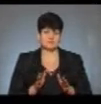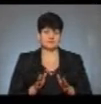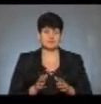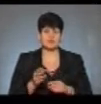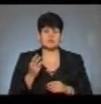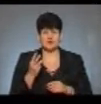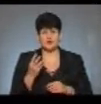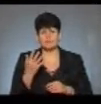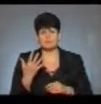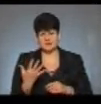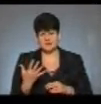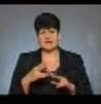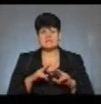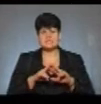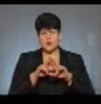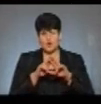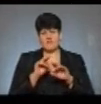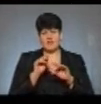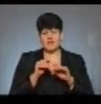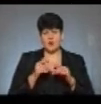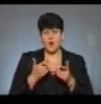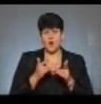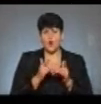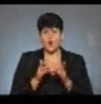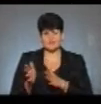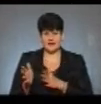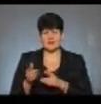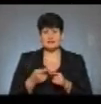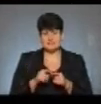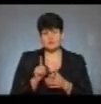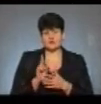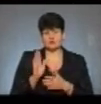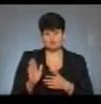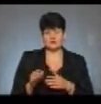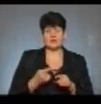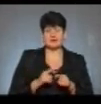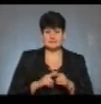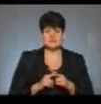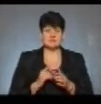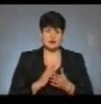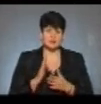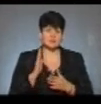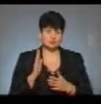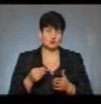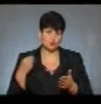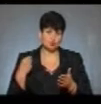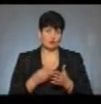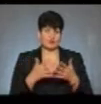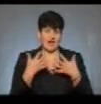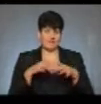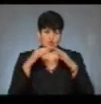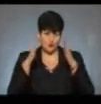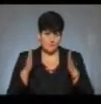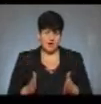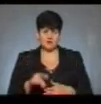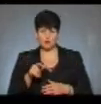трьох п'ятизіркових готелях, там, напевно, і більших ці повинні бути. Але це повинні стояти, бути дорогі автомати. Там повинні